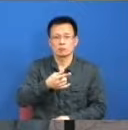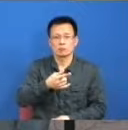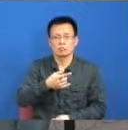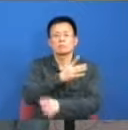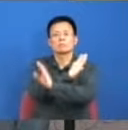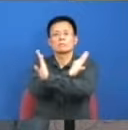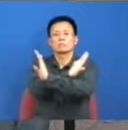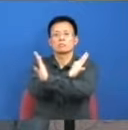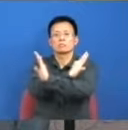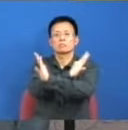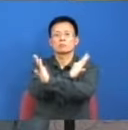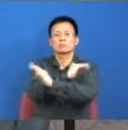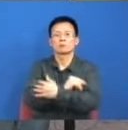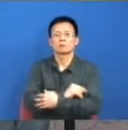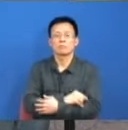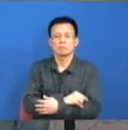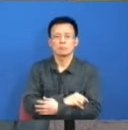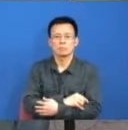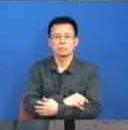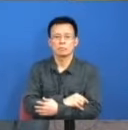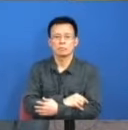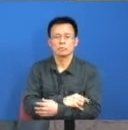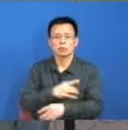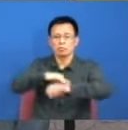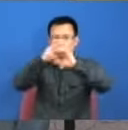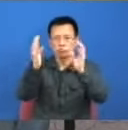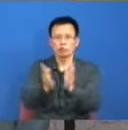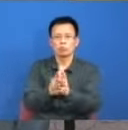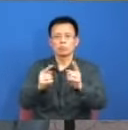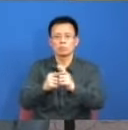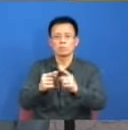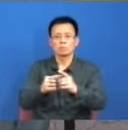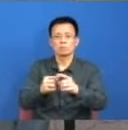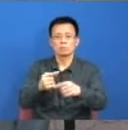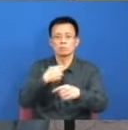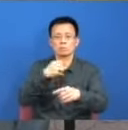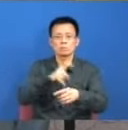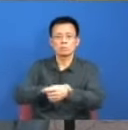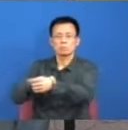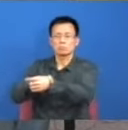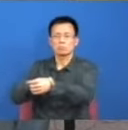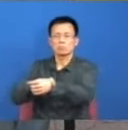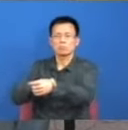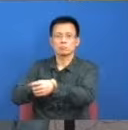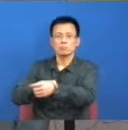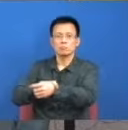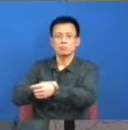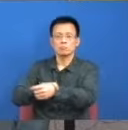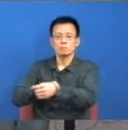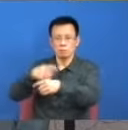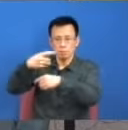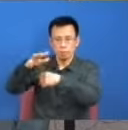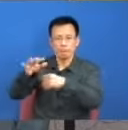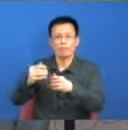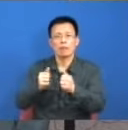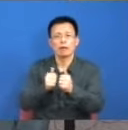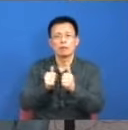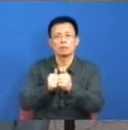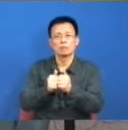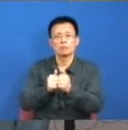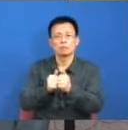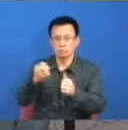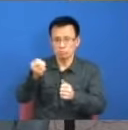的，即是他一個你都不可以走的，那我想他們其他的朋友堅